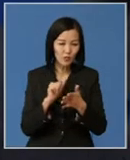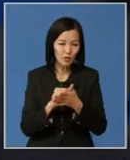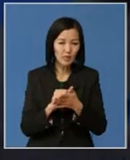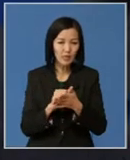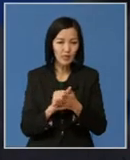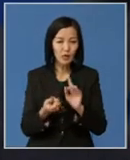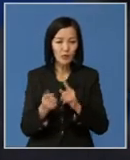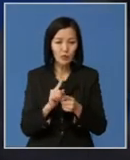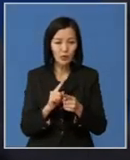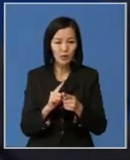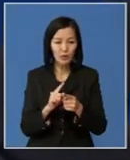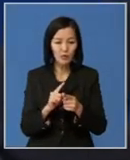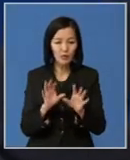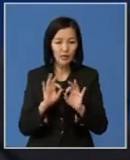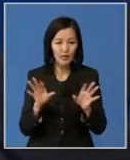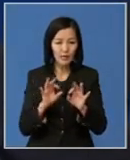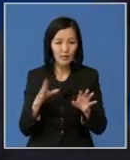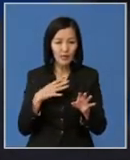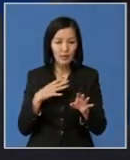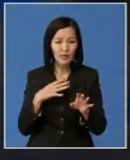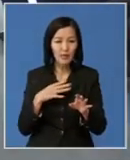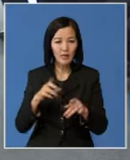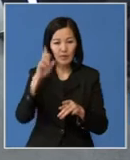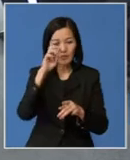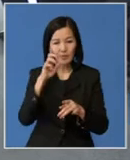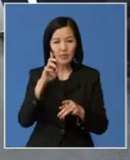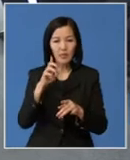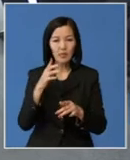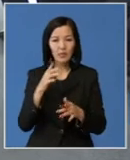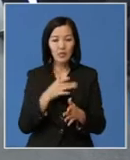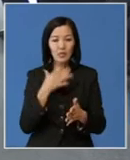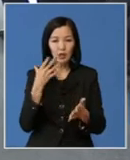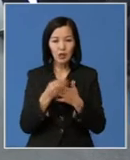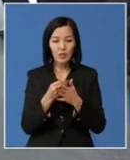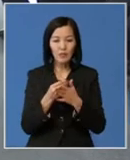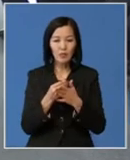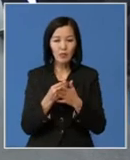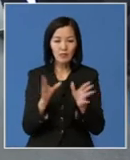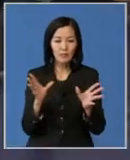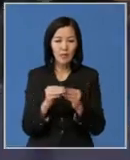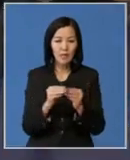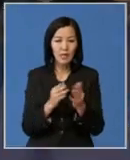актілердегі өзгерістер туралы сөз қозғады. Сонымен қатар мемлекеттік және жекеменшік әріптестік механизмі мен